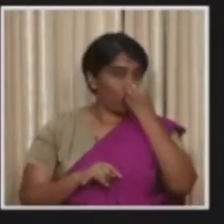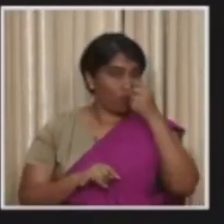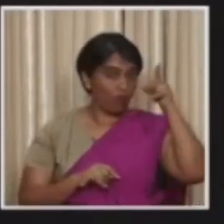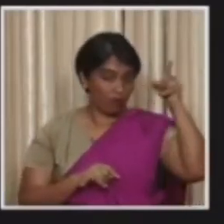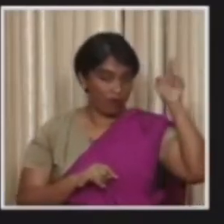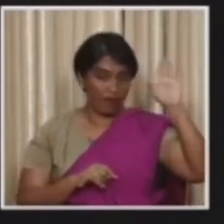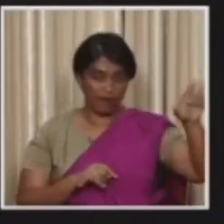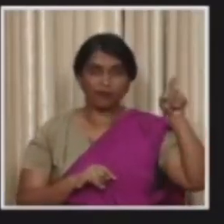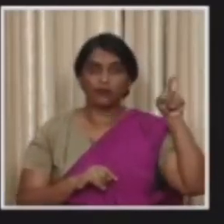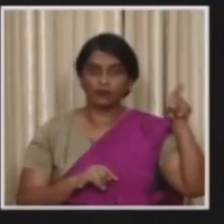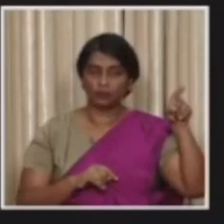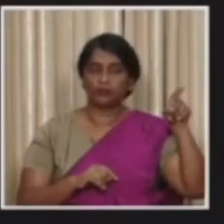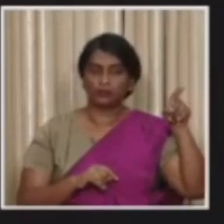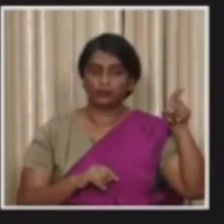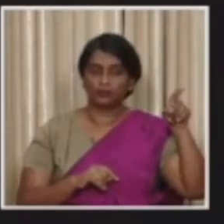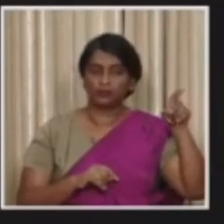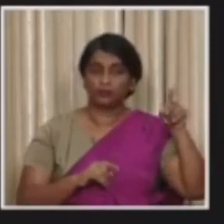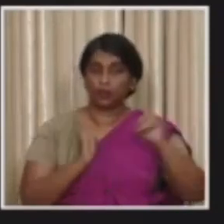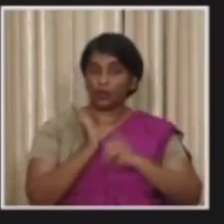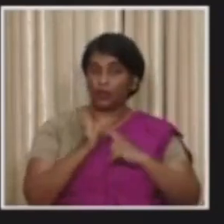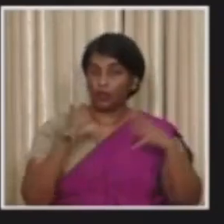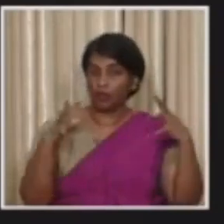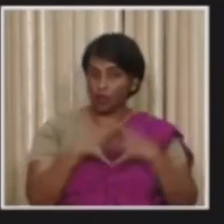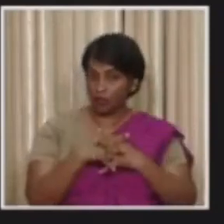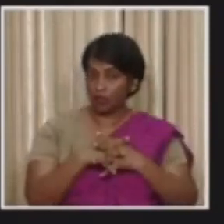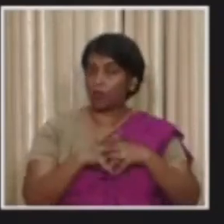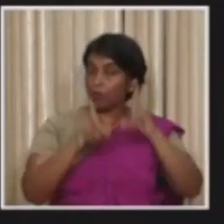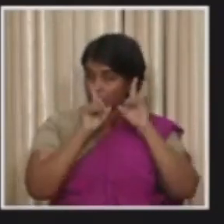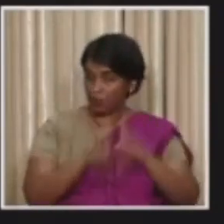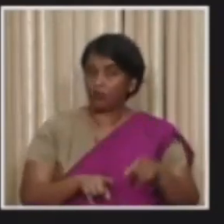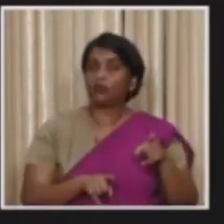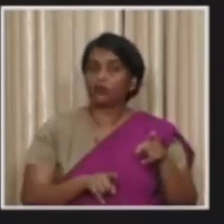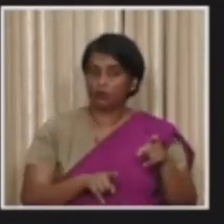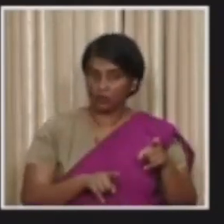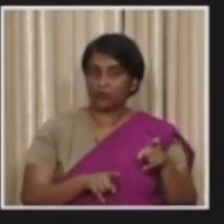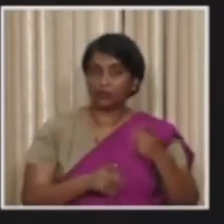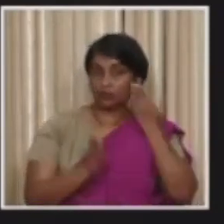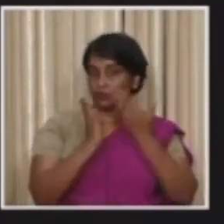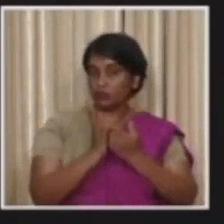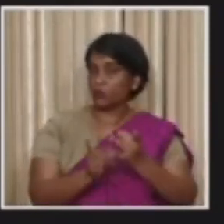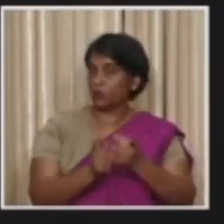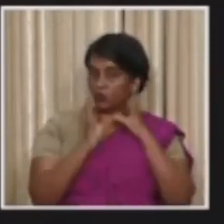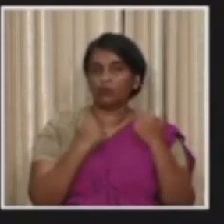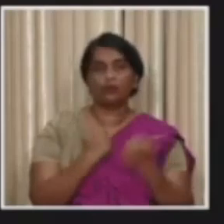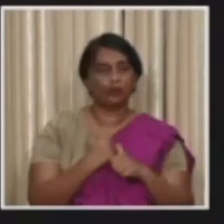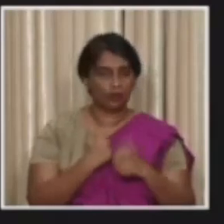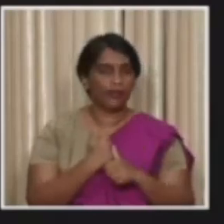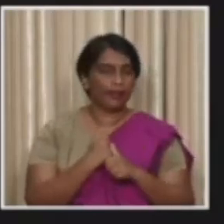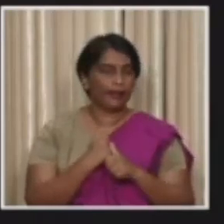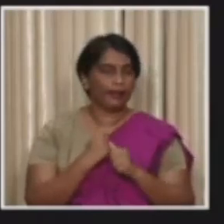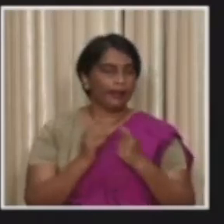තිබෙන ඇන්ටි කරප්ෂන් ලෝ එකට ආකාරයට ඒ අනුරූපයට සකස් කරන ලද නීතියක්